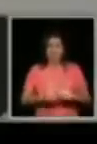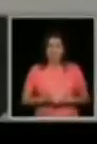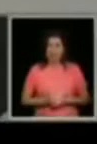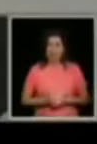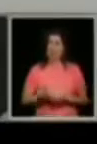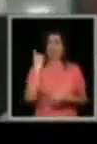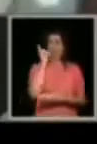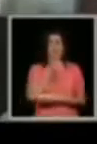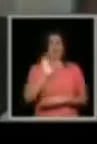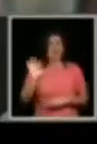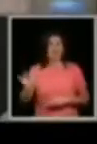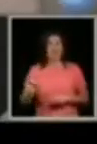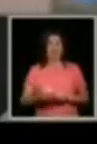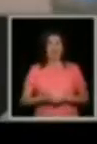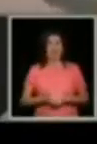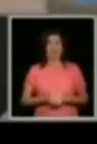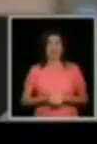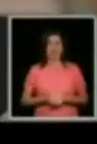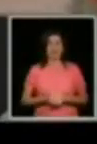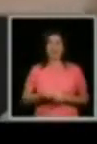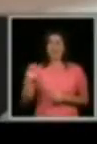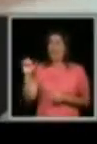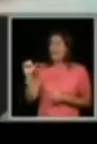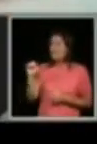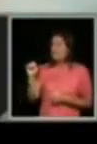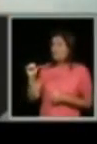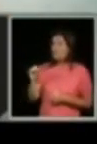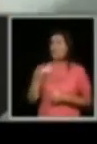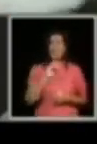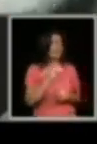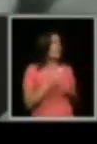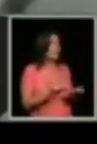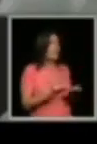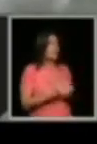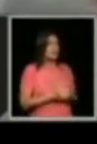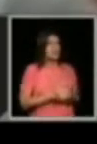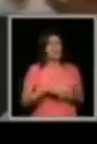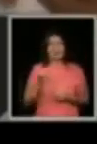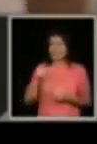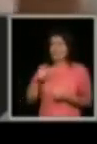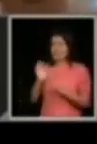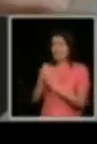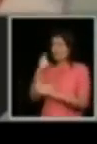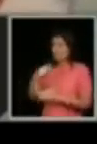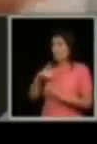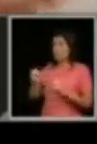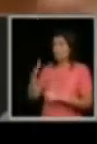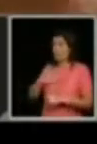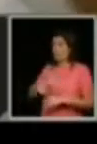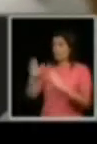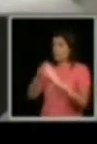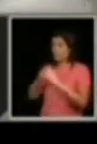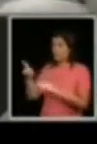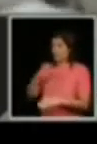עבד על זה בשעות שהוא היה אמור לעבוד במשרד הרווחה, ואז נשלחה אליו תחקירנית בשם